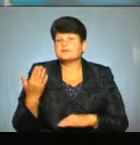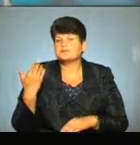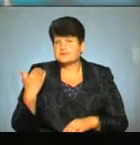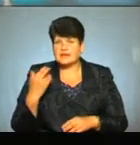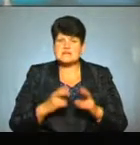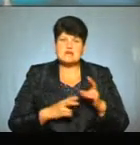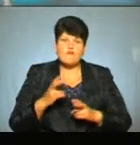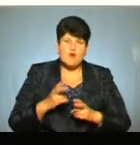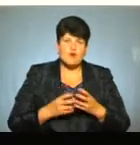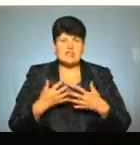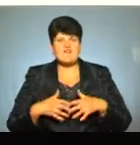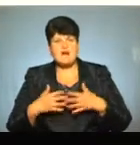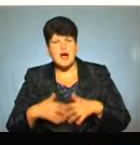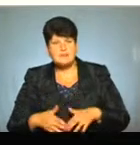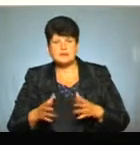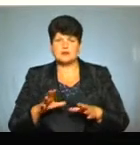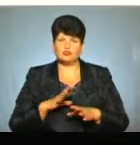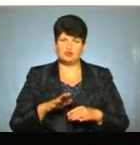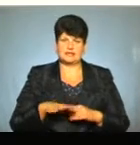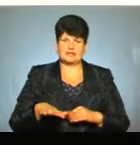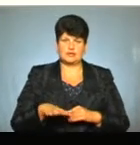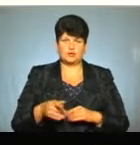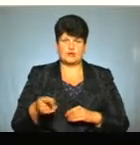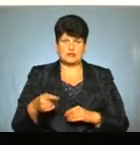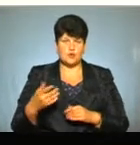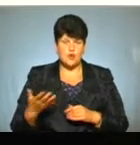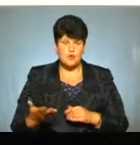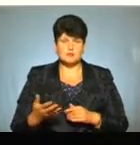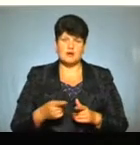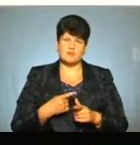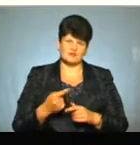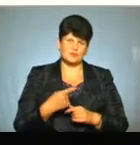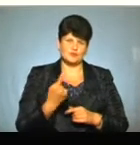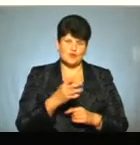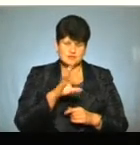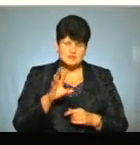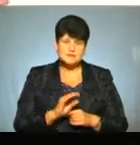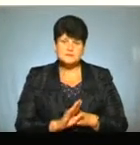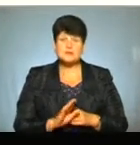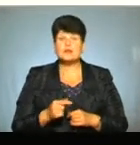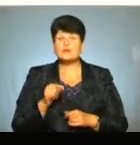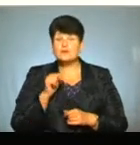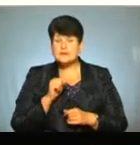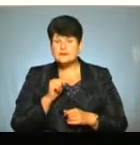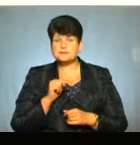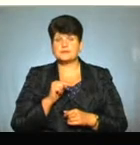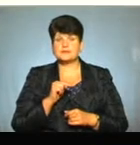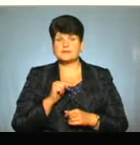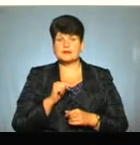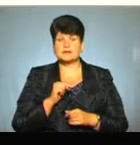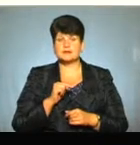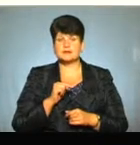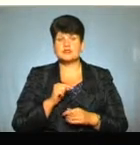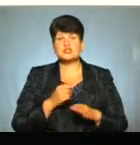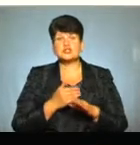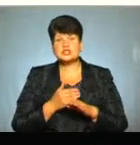на певних заводах, фабриках, які були на території міста Тернополя чи Тернопільської області, і вони десь, скажімо,